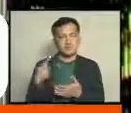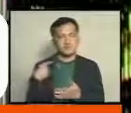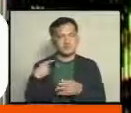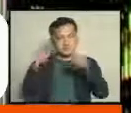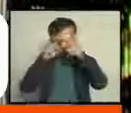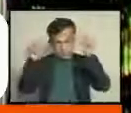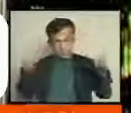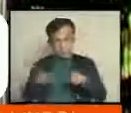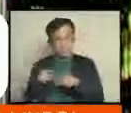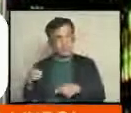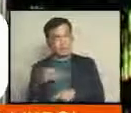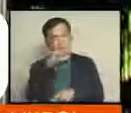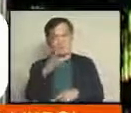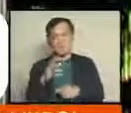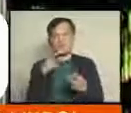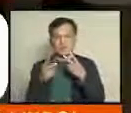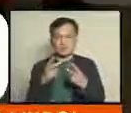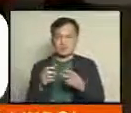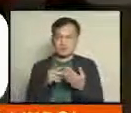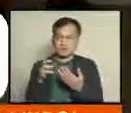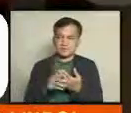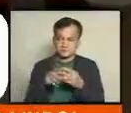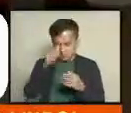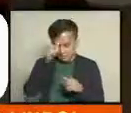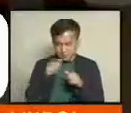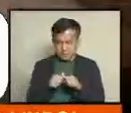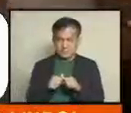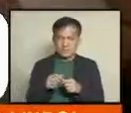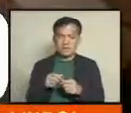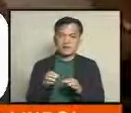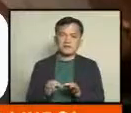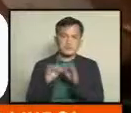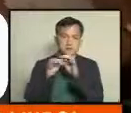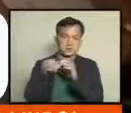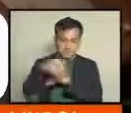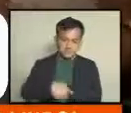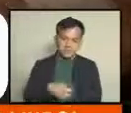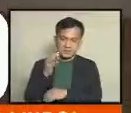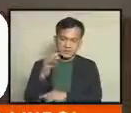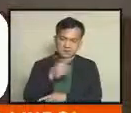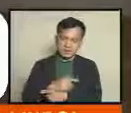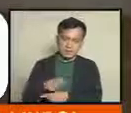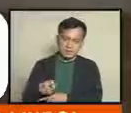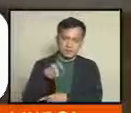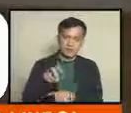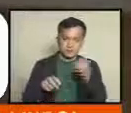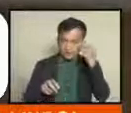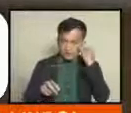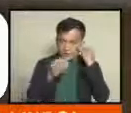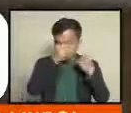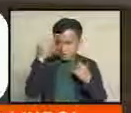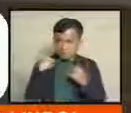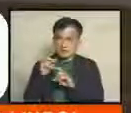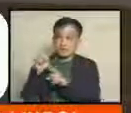kaya napanood din nila ang seremonya. Ginugunita tuwing simbang gabi ang siyam na araw na paglalakbay ni na Jose at Maria para